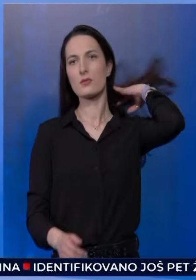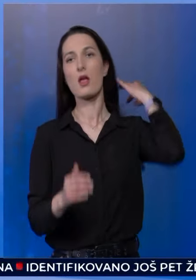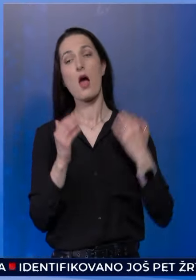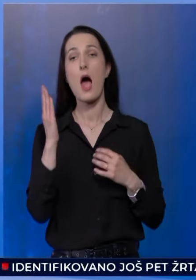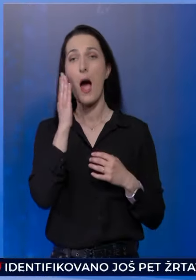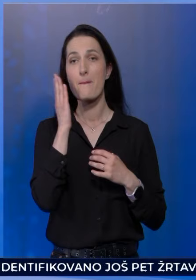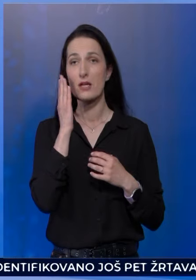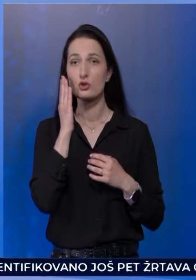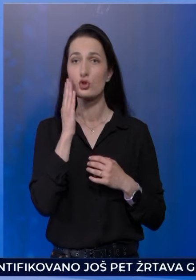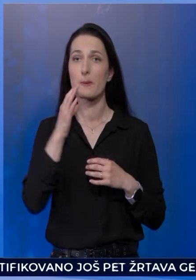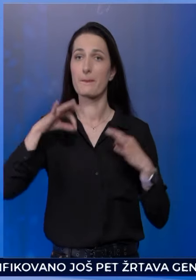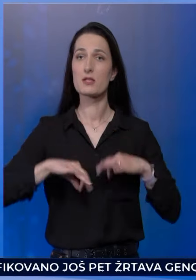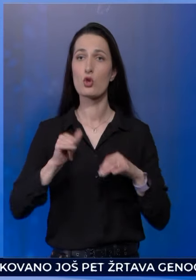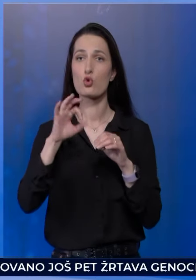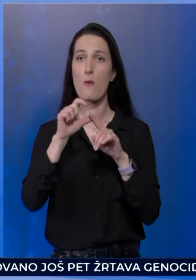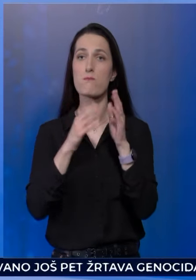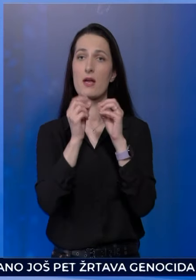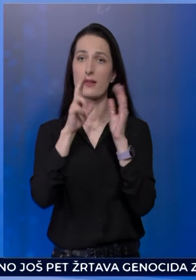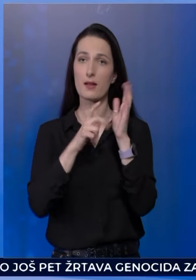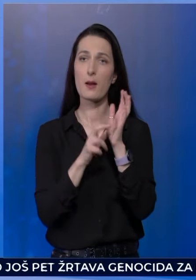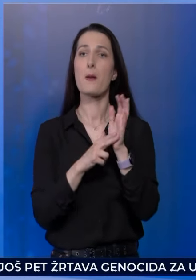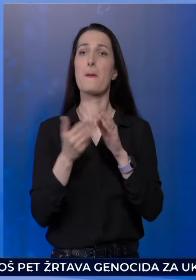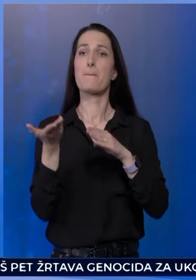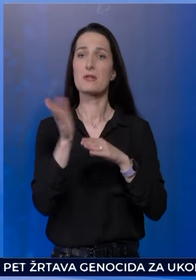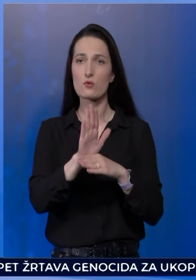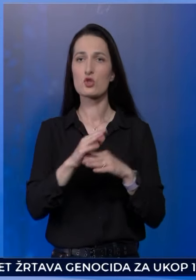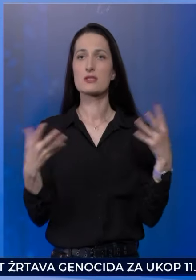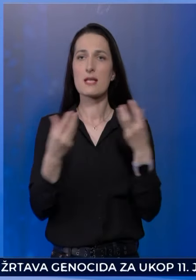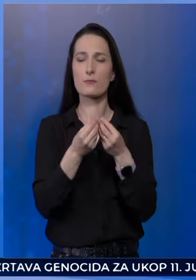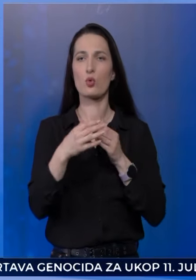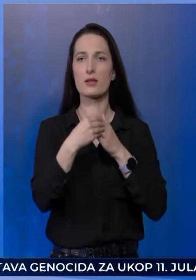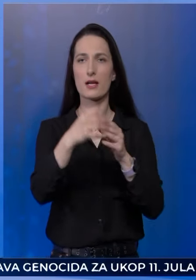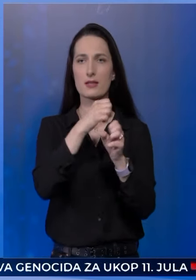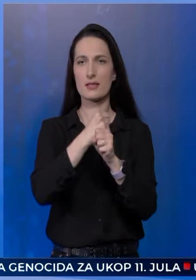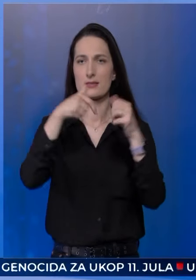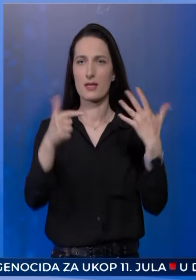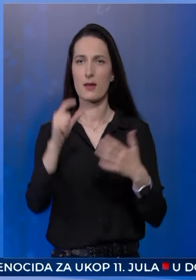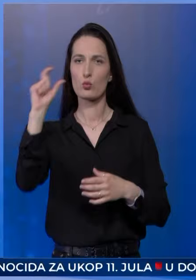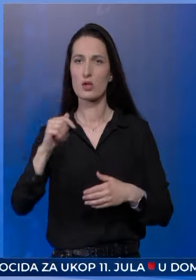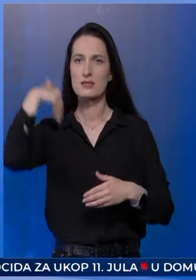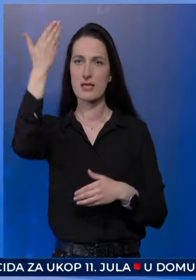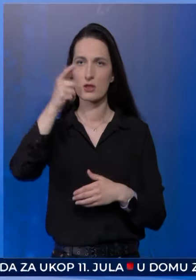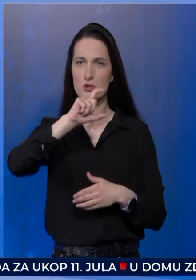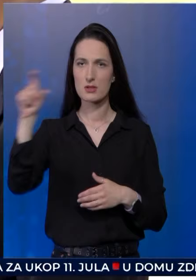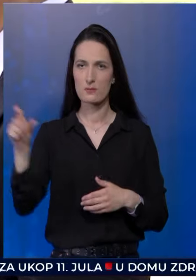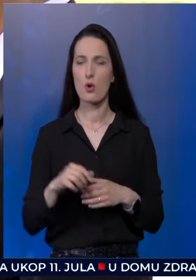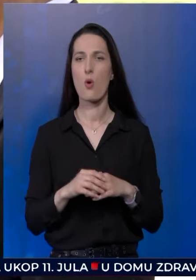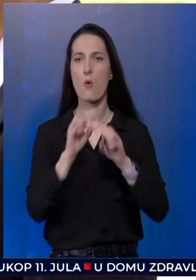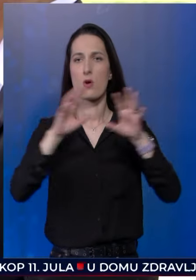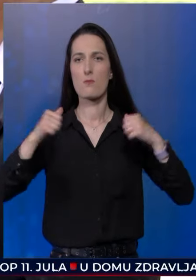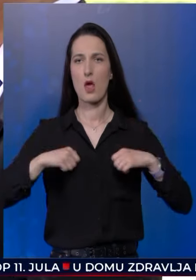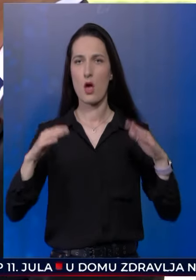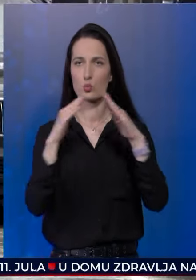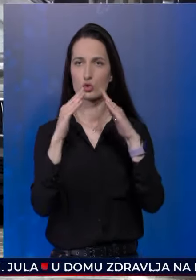Američki predsjednik Joe Biden prisustvovaće samitu lidera G7 u Italiji sljedeće sedmice, objavila je Bijela